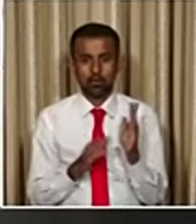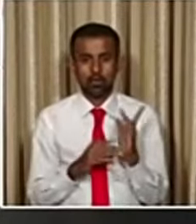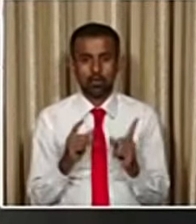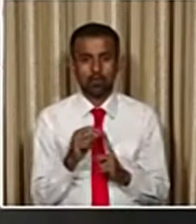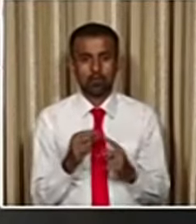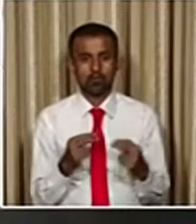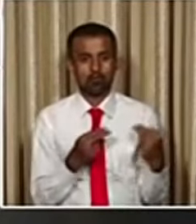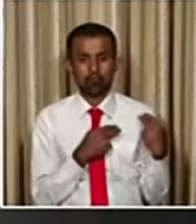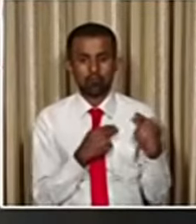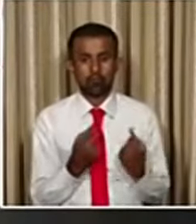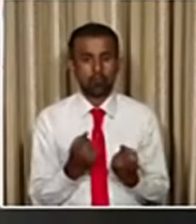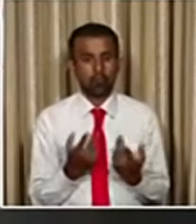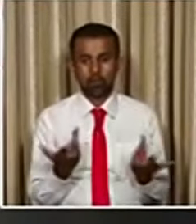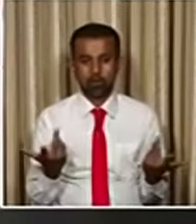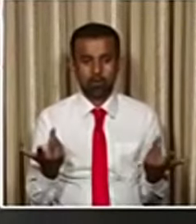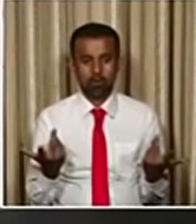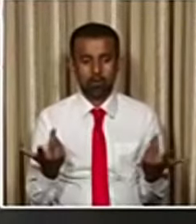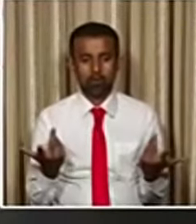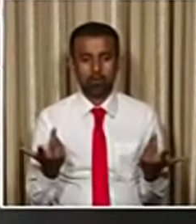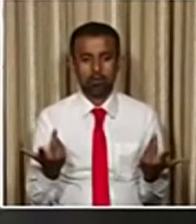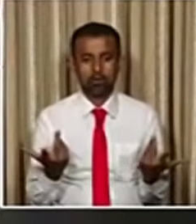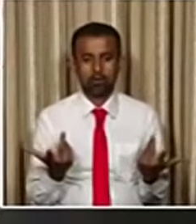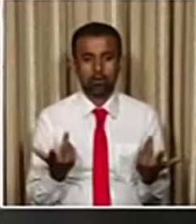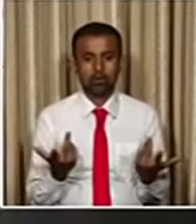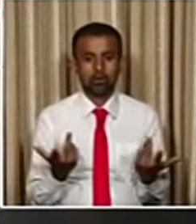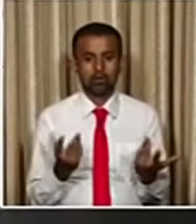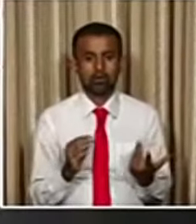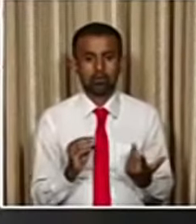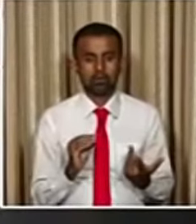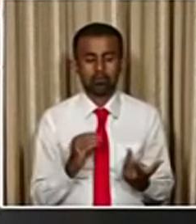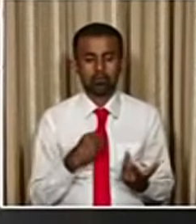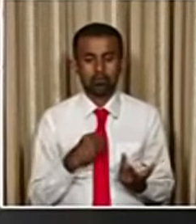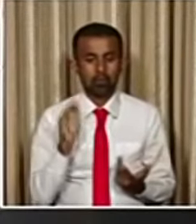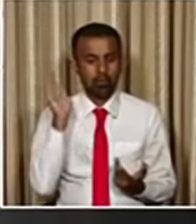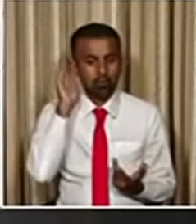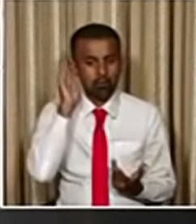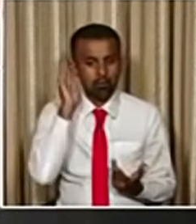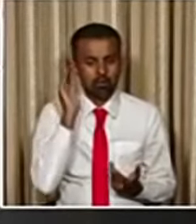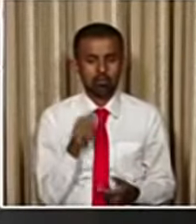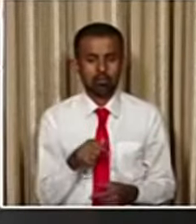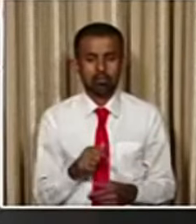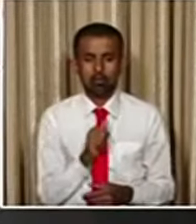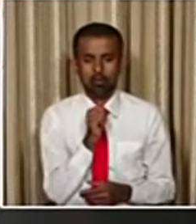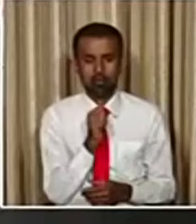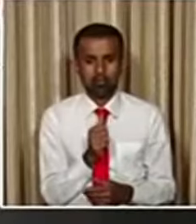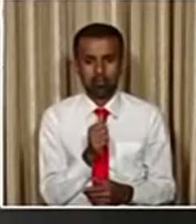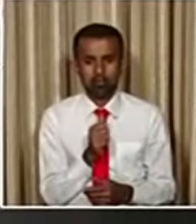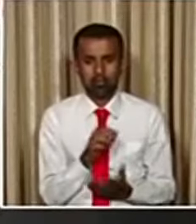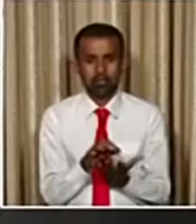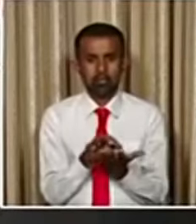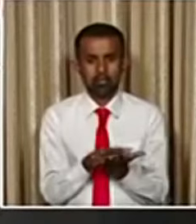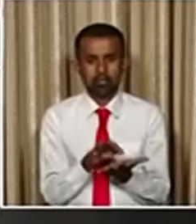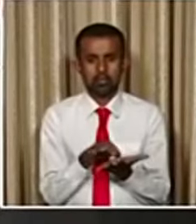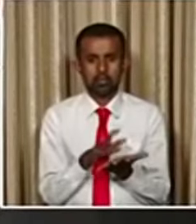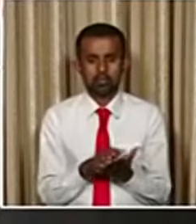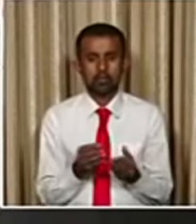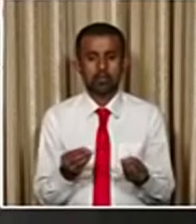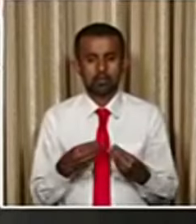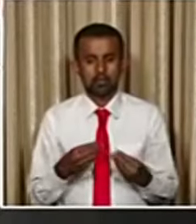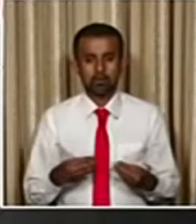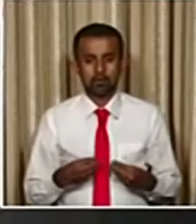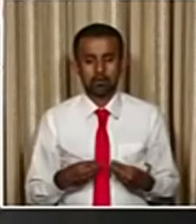ವಾಕ್ಯಾನ್ನು ಒಣ್ಣೇ ನಮಗು ಮಮ ಅಹನ್ಕೆಮತಿ ಮೇಕ ಅತ್ತರ್ಮ ಮೇ ತೀಂದು ತೀರ್ನ ಗನ್ನು